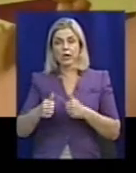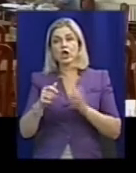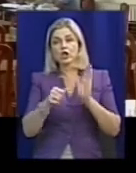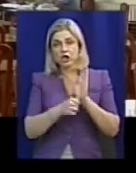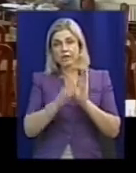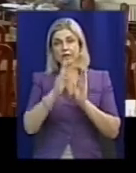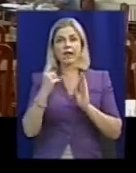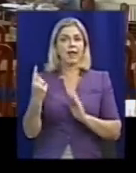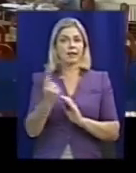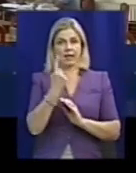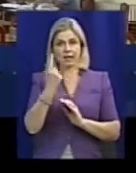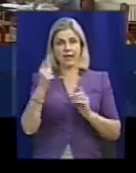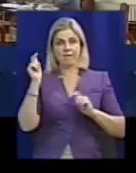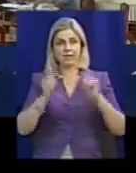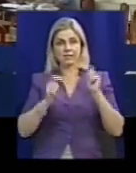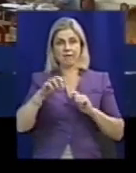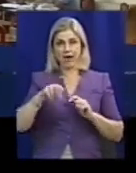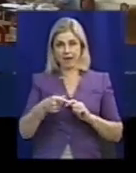фестиваль.